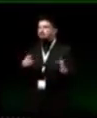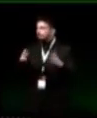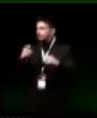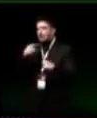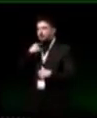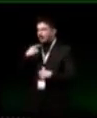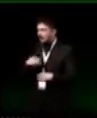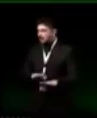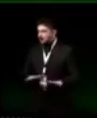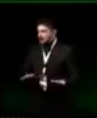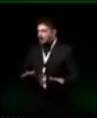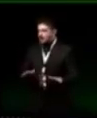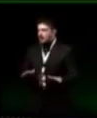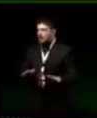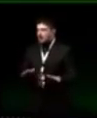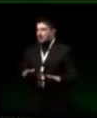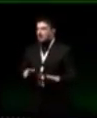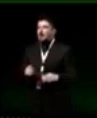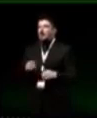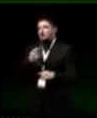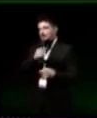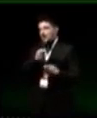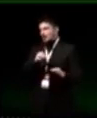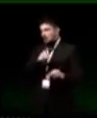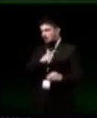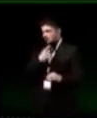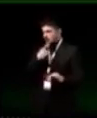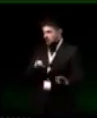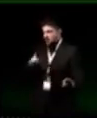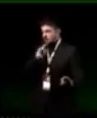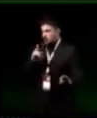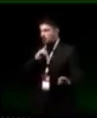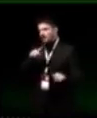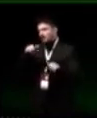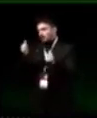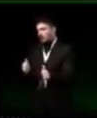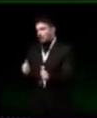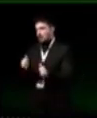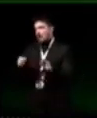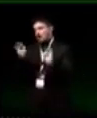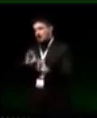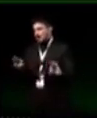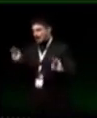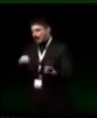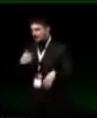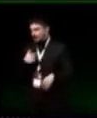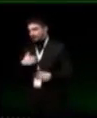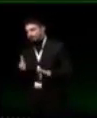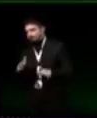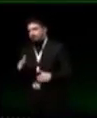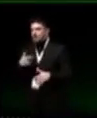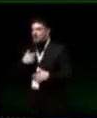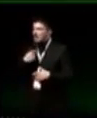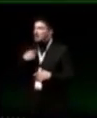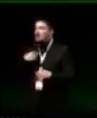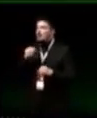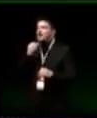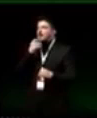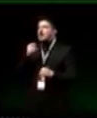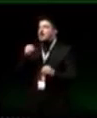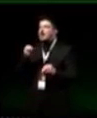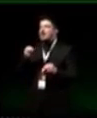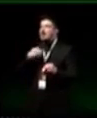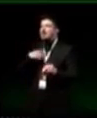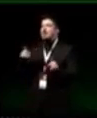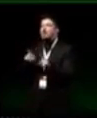Come? Non lo può dire Paolo per il suo stile decisamente più elegante del mio. Come è totalmente irrilevante oggi